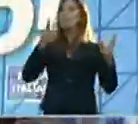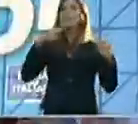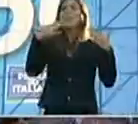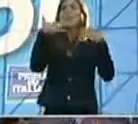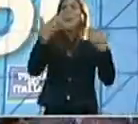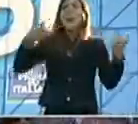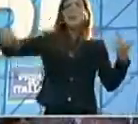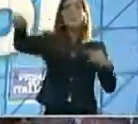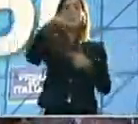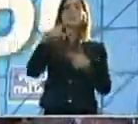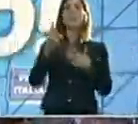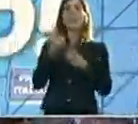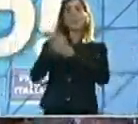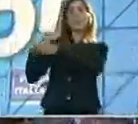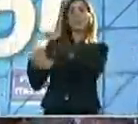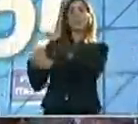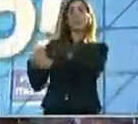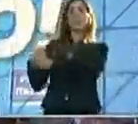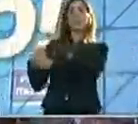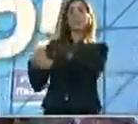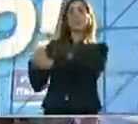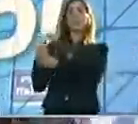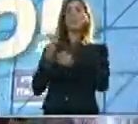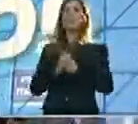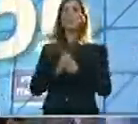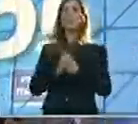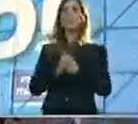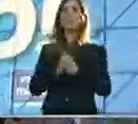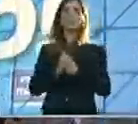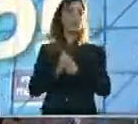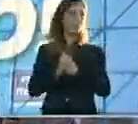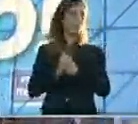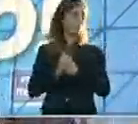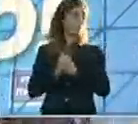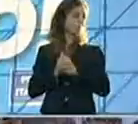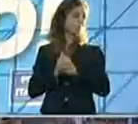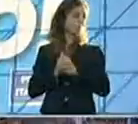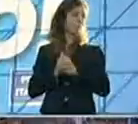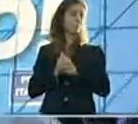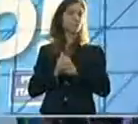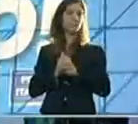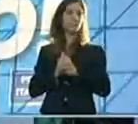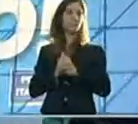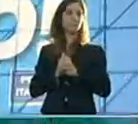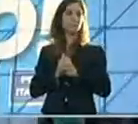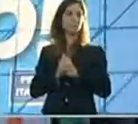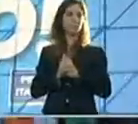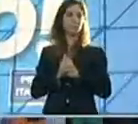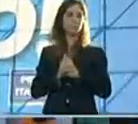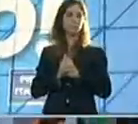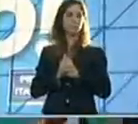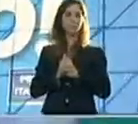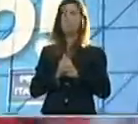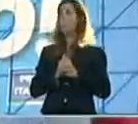la riforma costituzionale chiameremo governatori, i suoi presidenti sono quelli che più scontenti, che adesso ovviamente stanno sorridendo sul palco e facendo